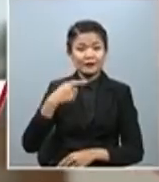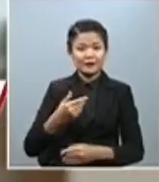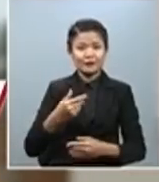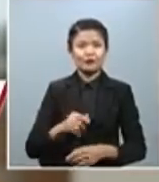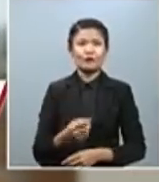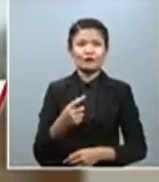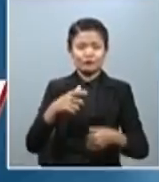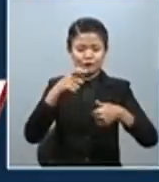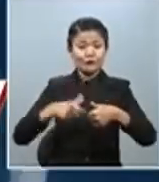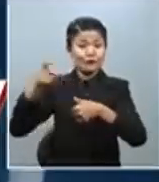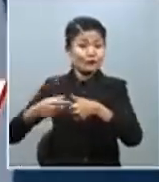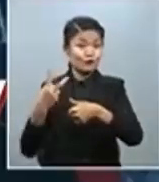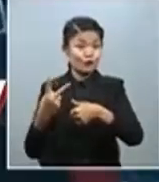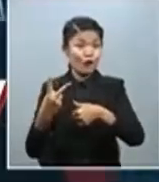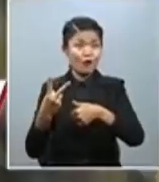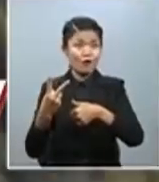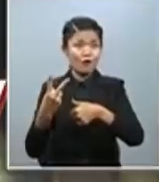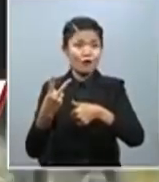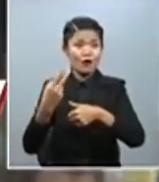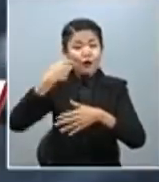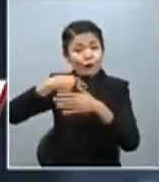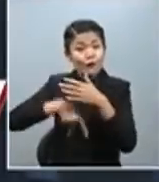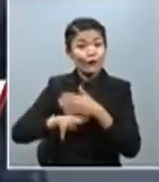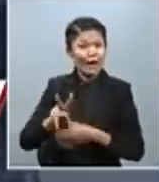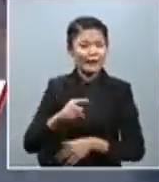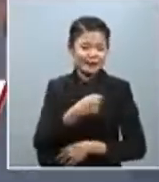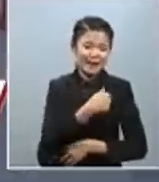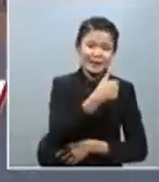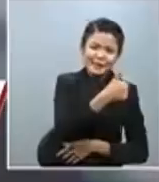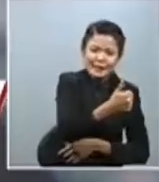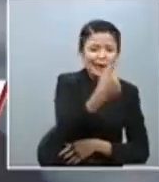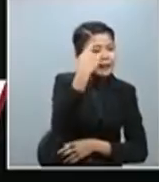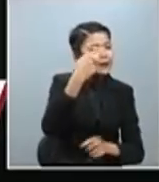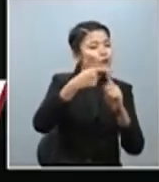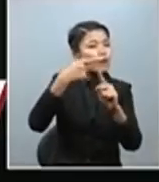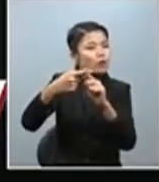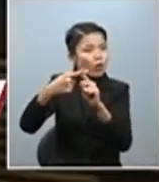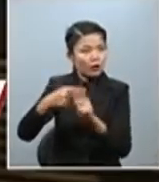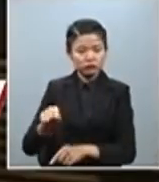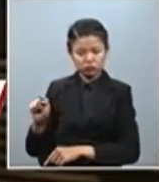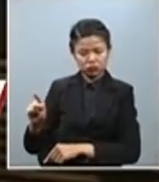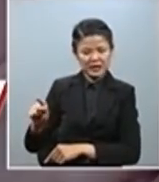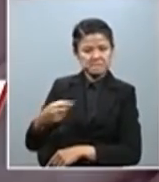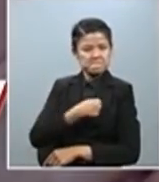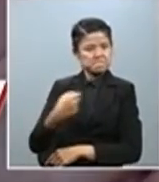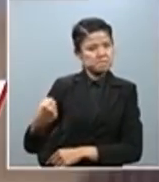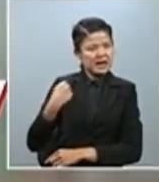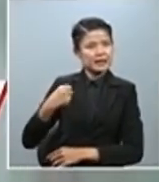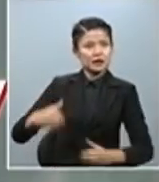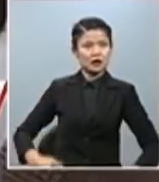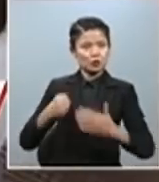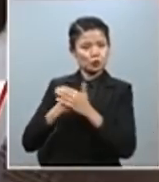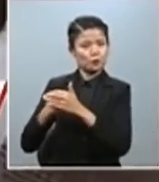ฟ้าแฝดสียาและสีนาคนหนึ่งจิตใจดีอ่อนหวานมองโลกในแง่ดีขณะที่คนเป็นคนเข้มแข็งสู้ชีวิต